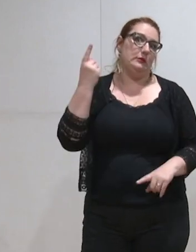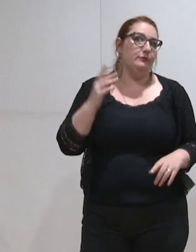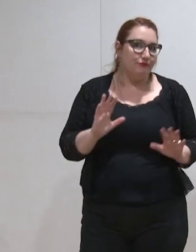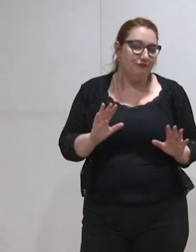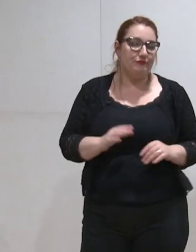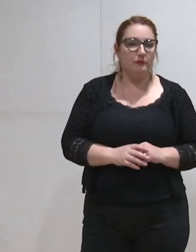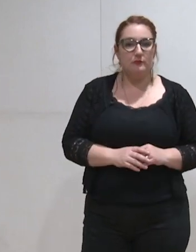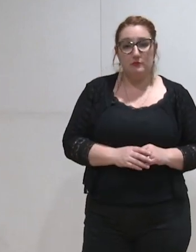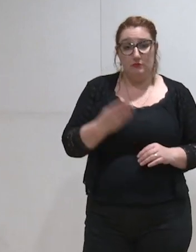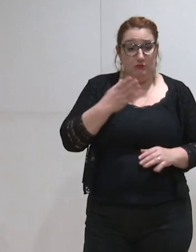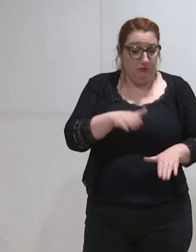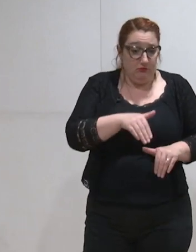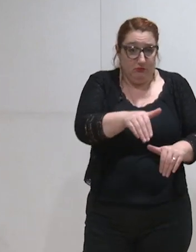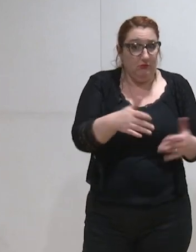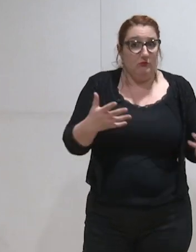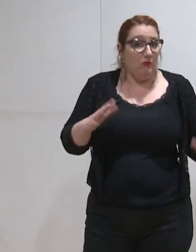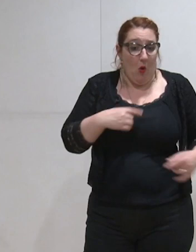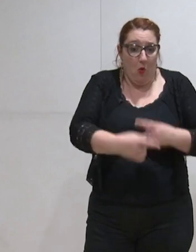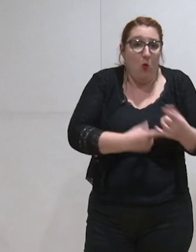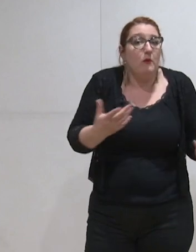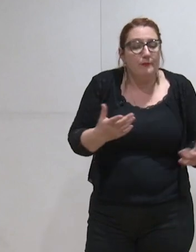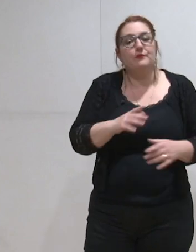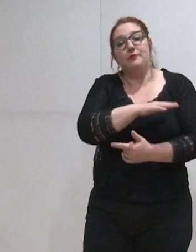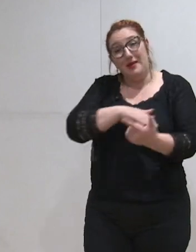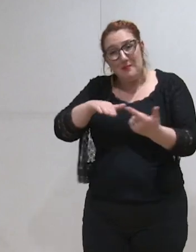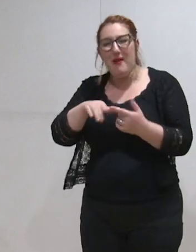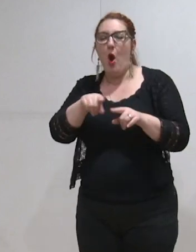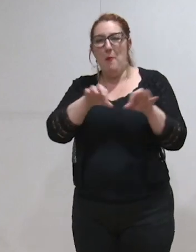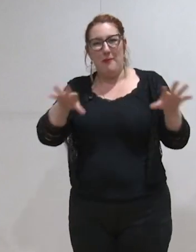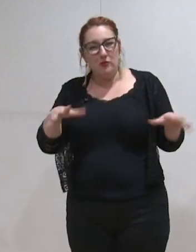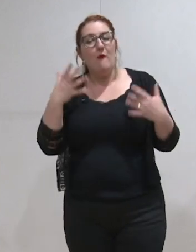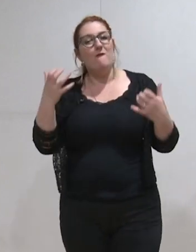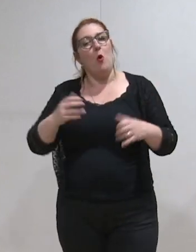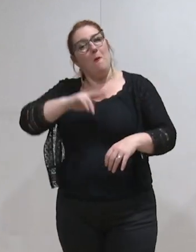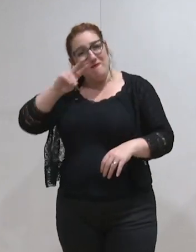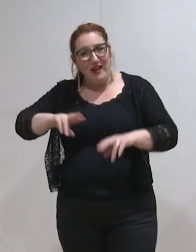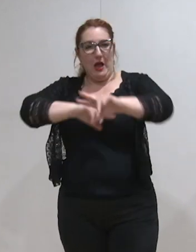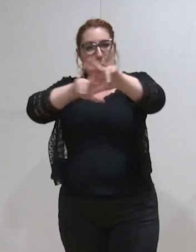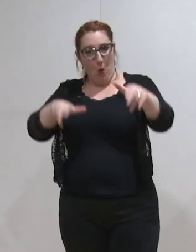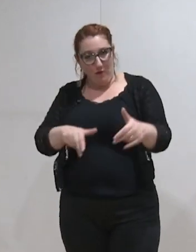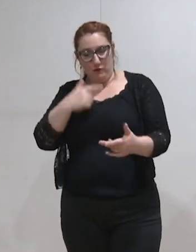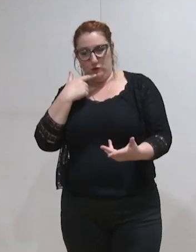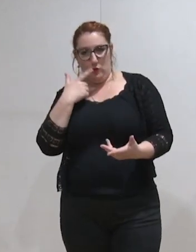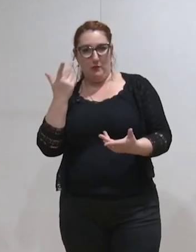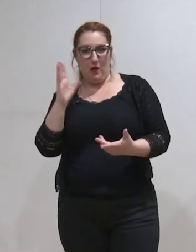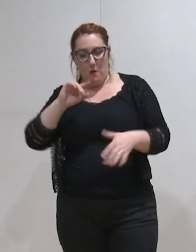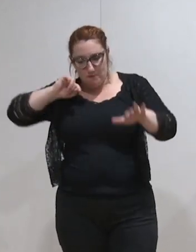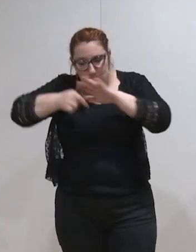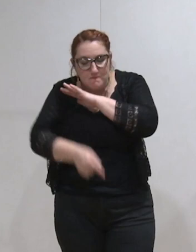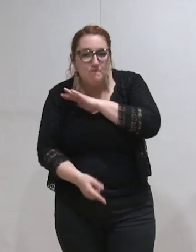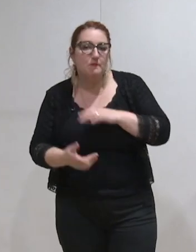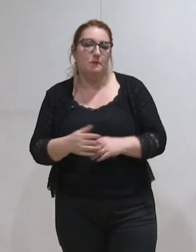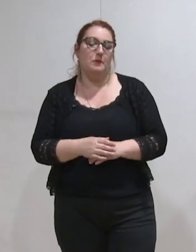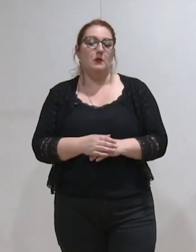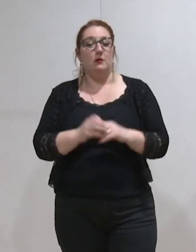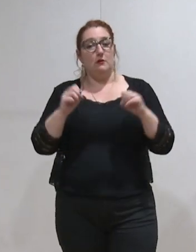particulier et en même temps commencer à construire une vraie convention si j'ose dire avec des éléments de contenu donc on a fait